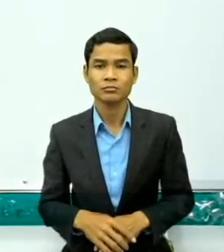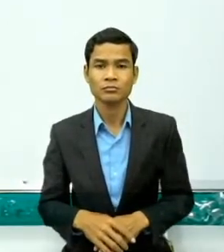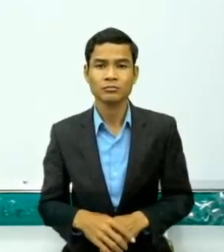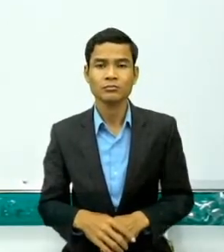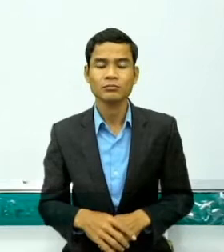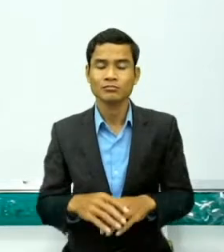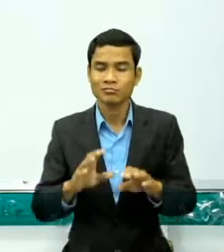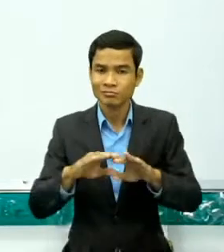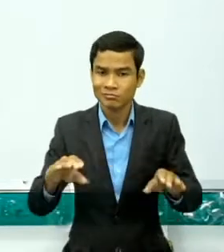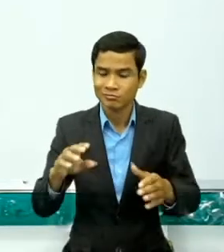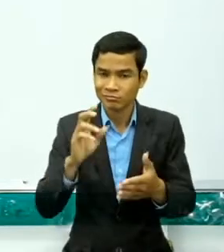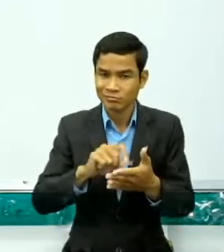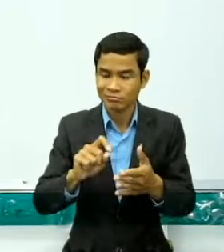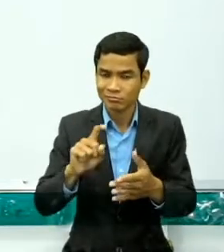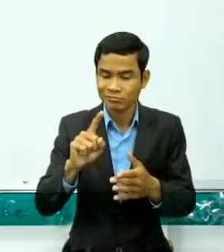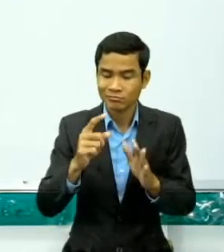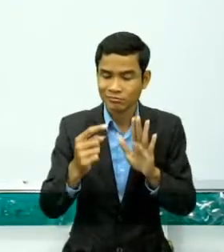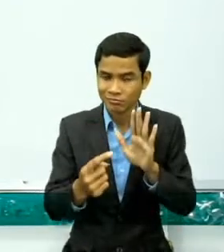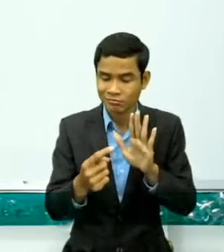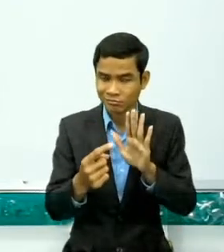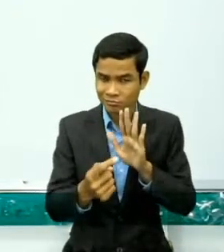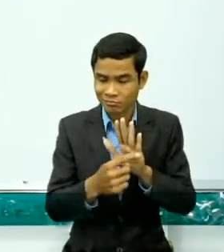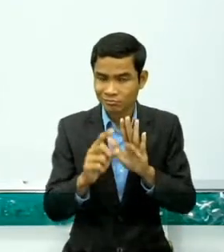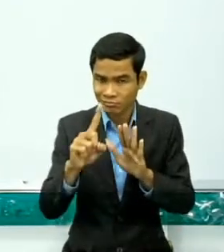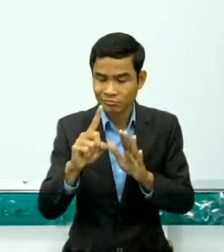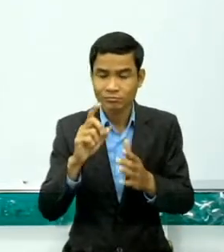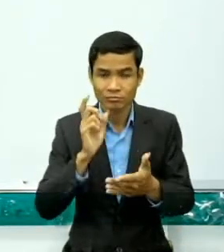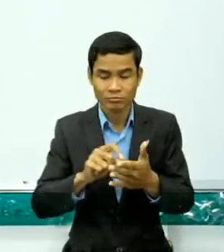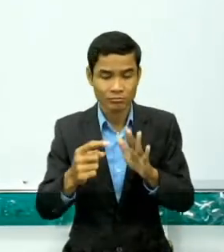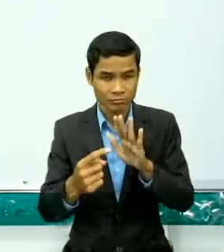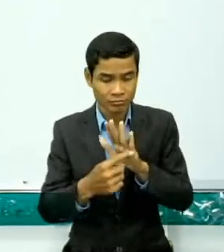ចាកូនសរសេរស្រឺ1អាន1